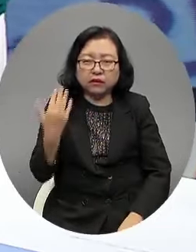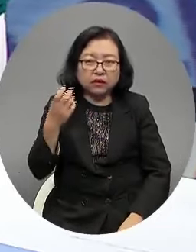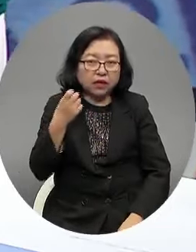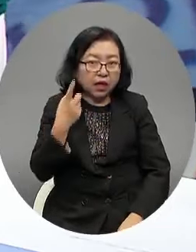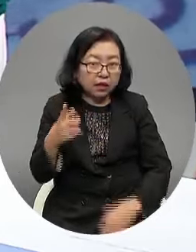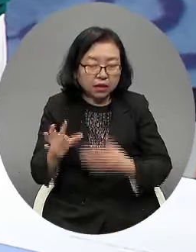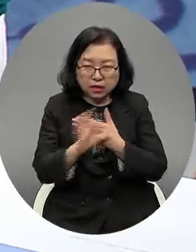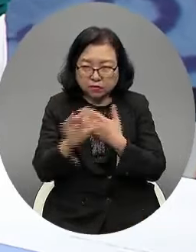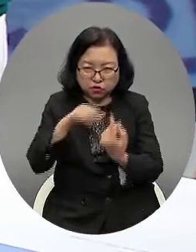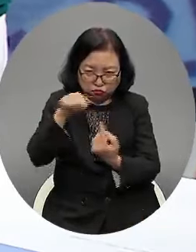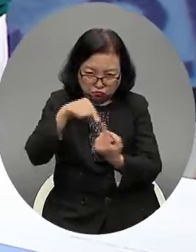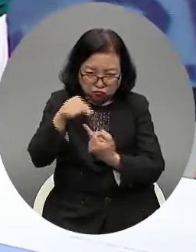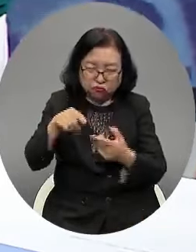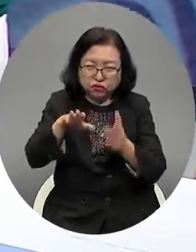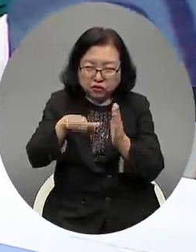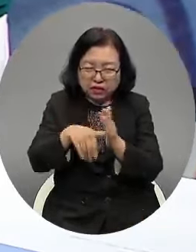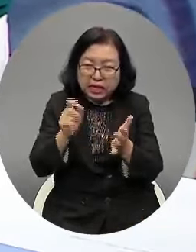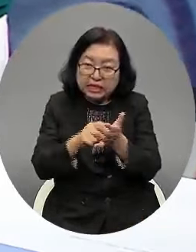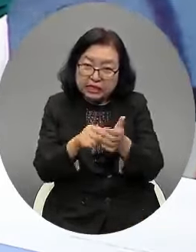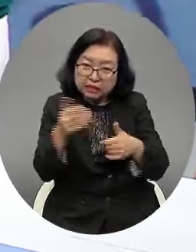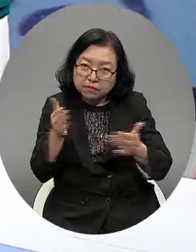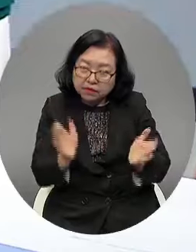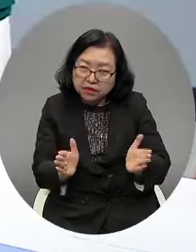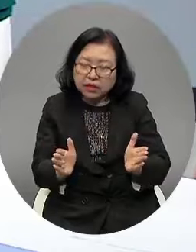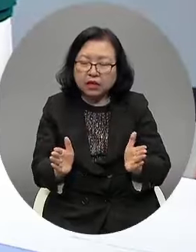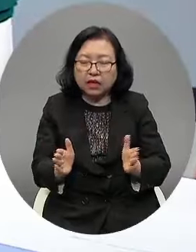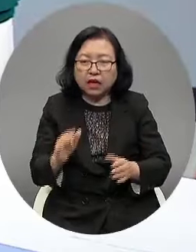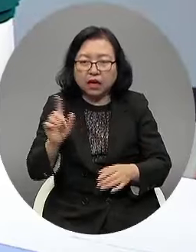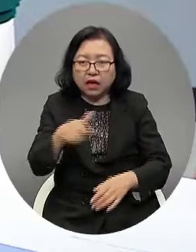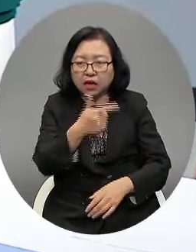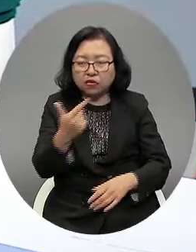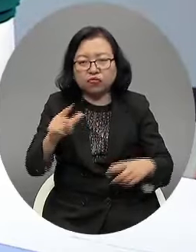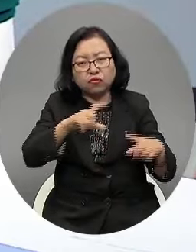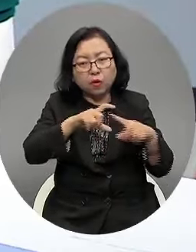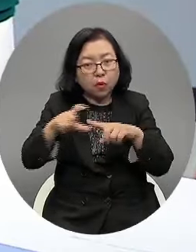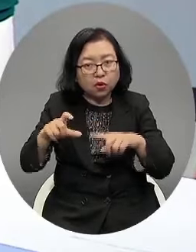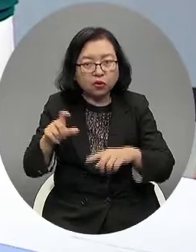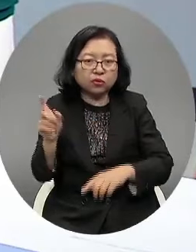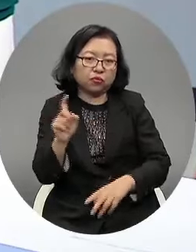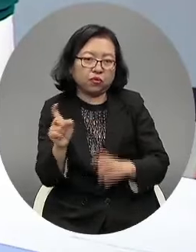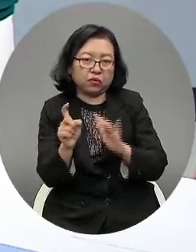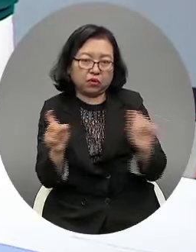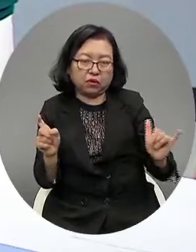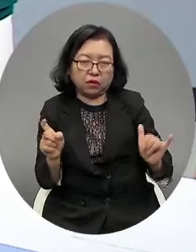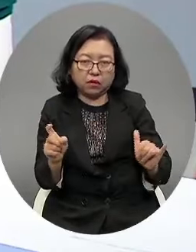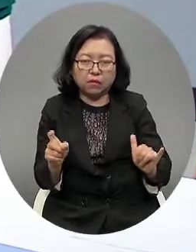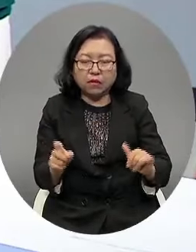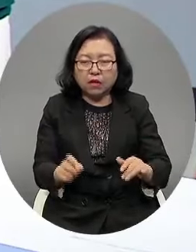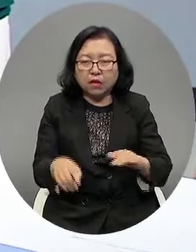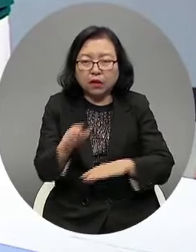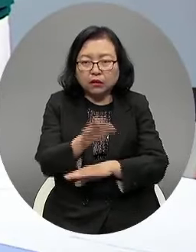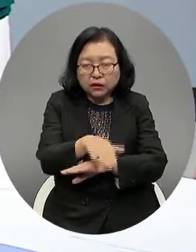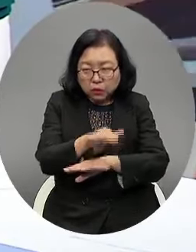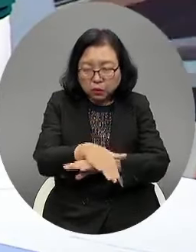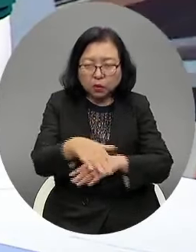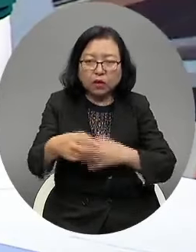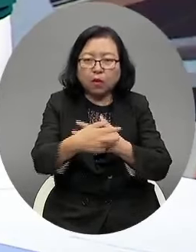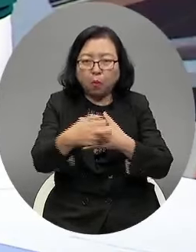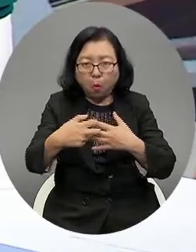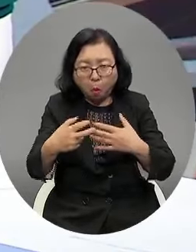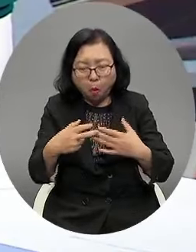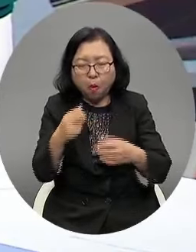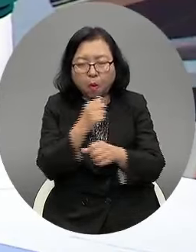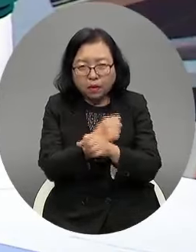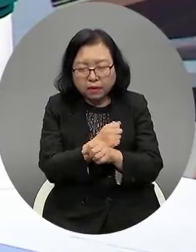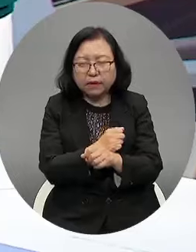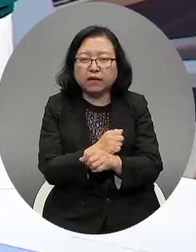동안 응급실을 찾은 환자만 하루 평균 10명 가까이 됐는데요. 열악한 농촌 의료에 큰 도움이 되고 있습니다.